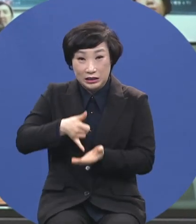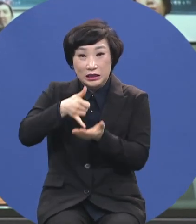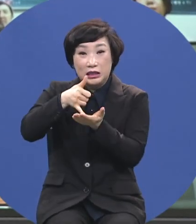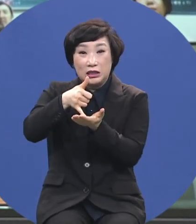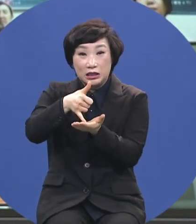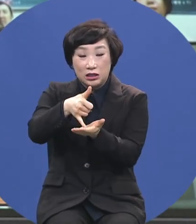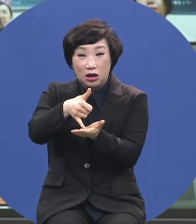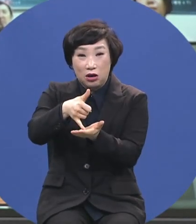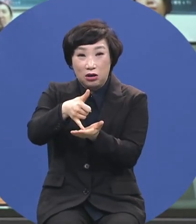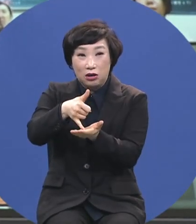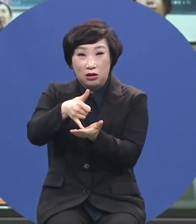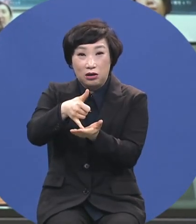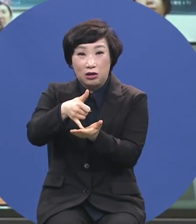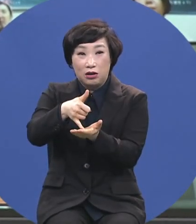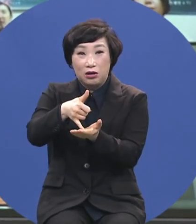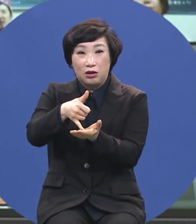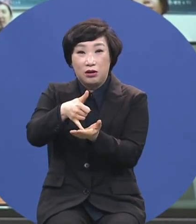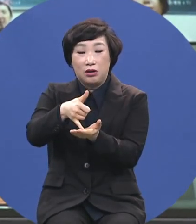인격적으로